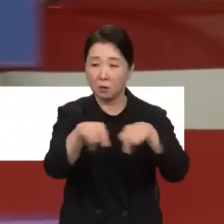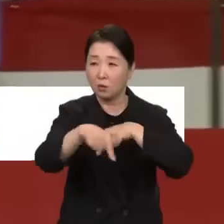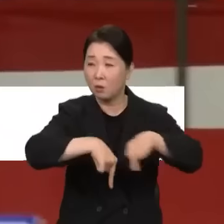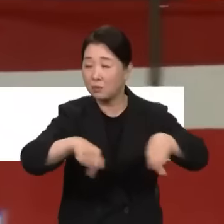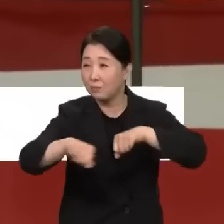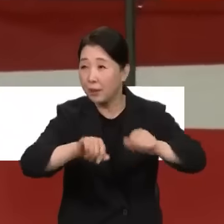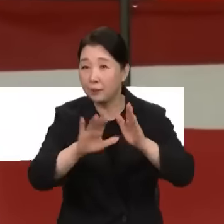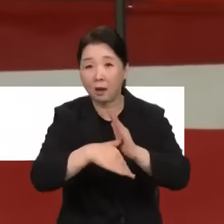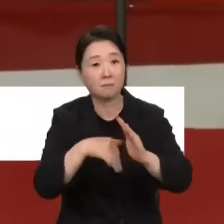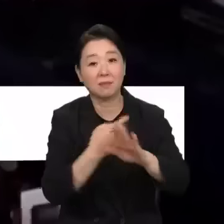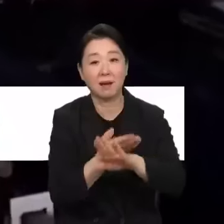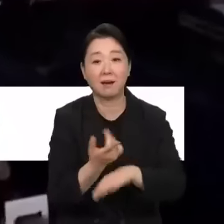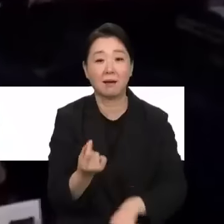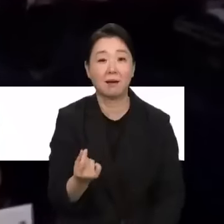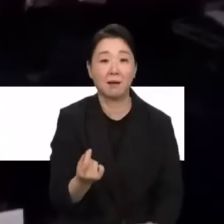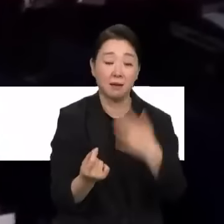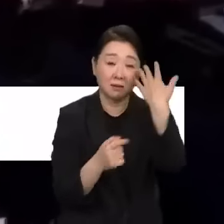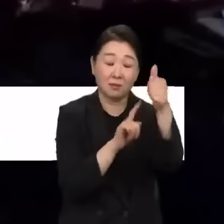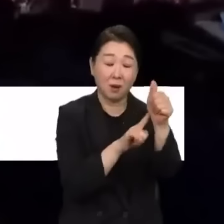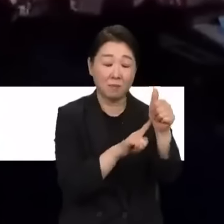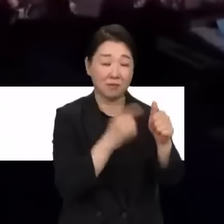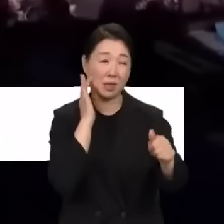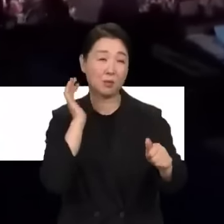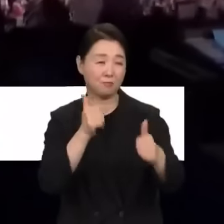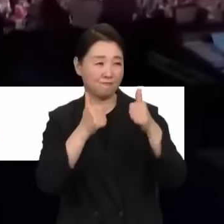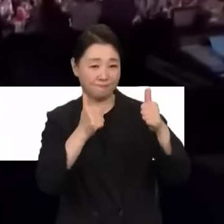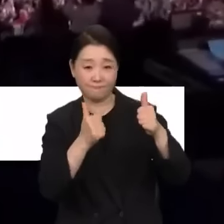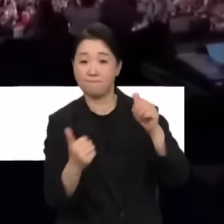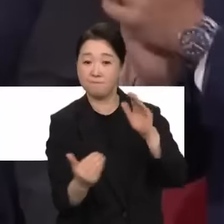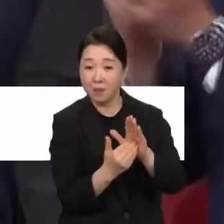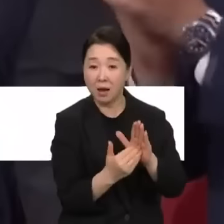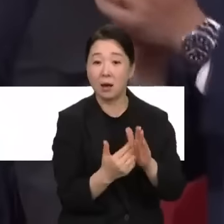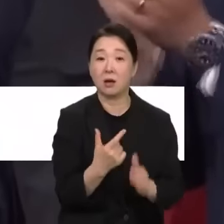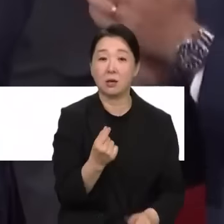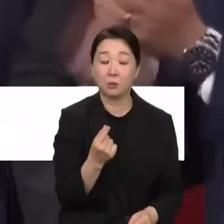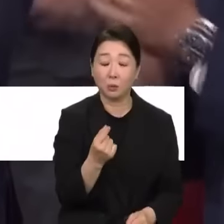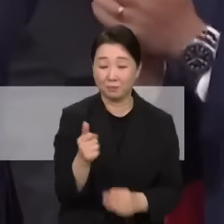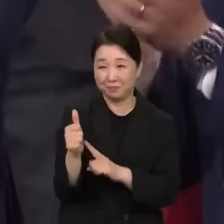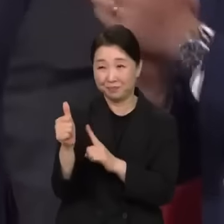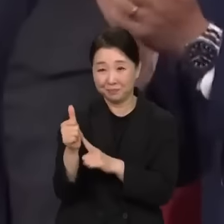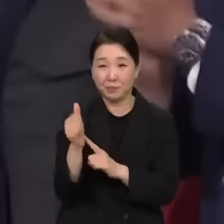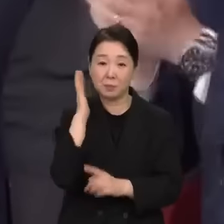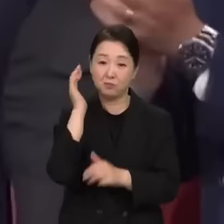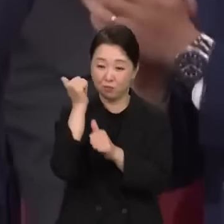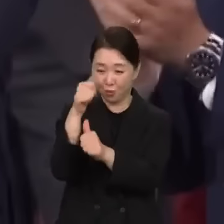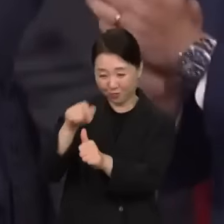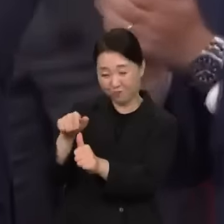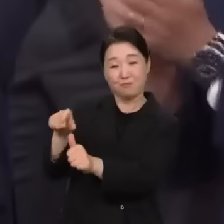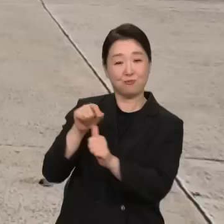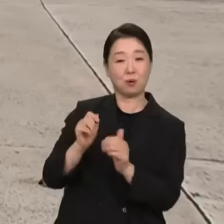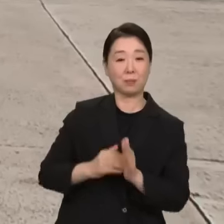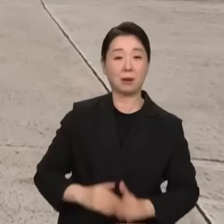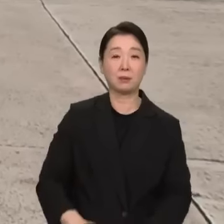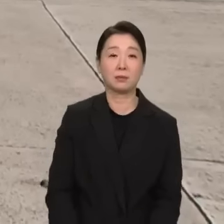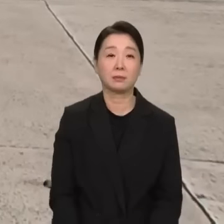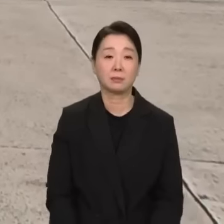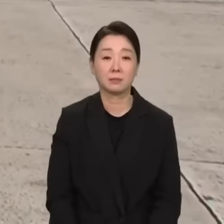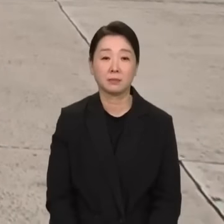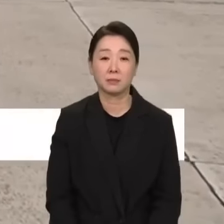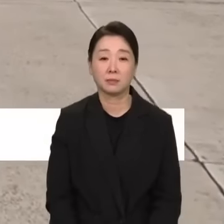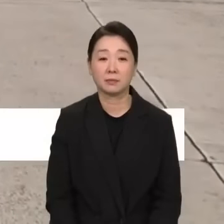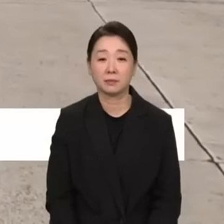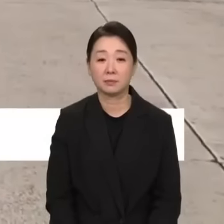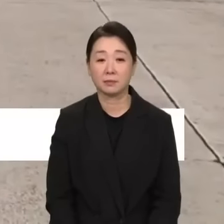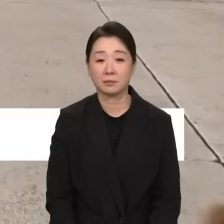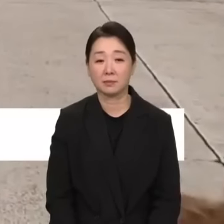달라졌습니다. 트럼프가 최고의 대통령이라고 했고 그런 벤스를 트럼프는 부통령으로 점찍었습니다. A clone of Trump